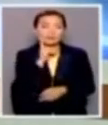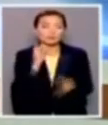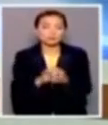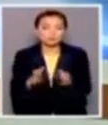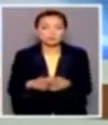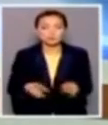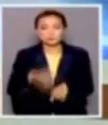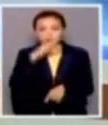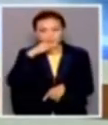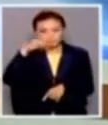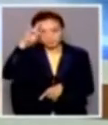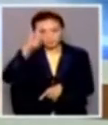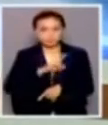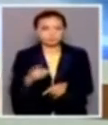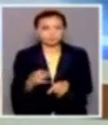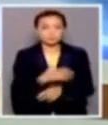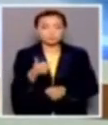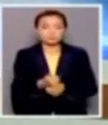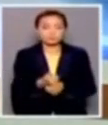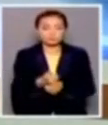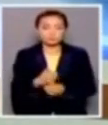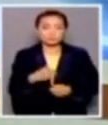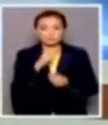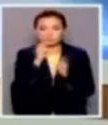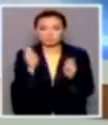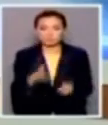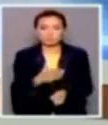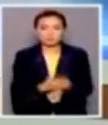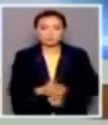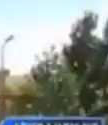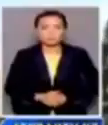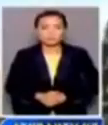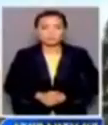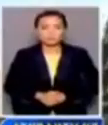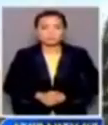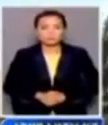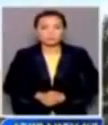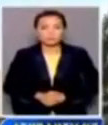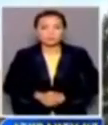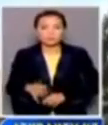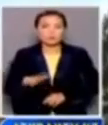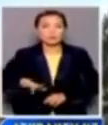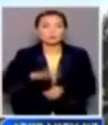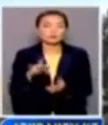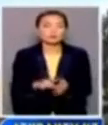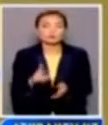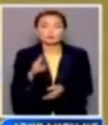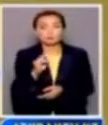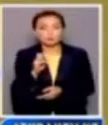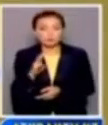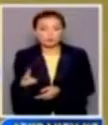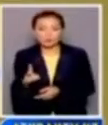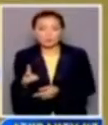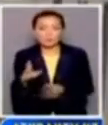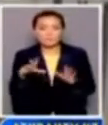жастарына Қазақстан Республикасының тұңғыш президентінің алғыс хаты марапатталды. Аудан орталығындағы Нұр Отан